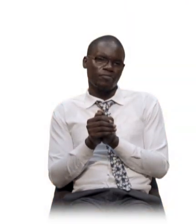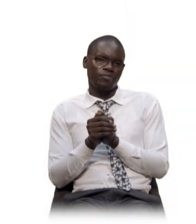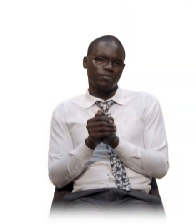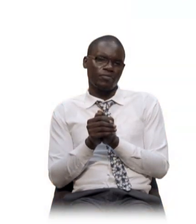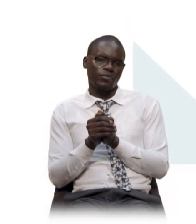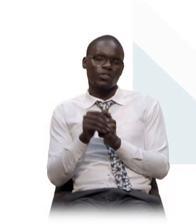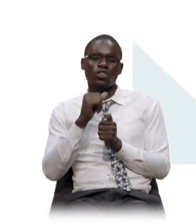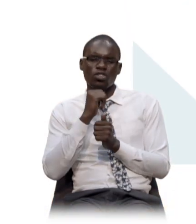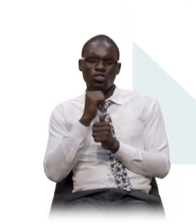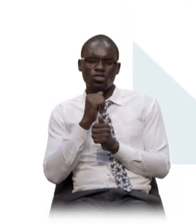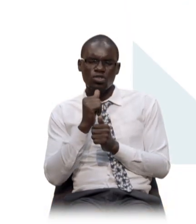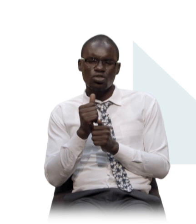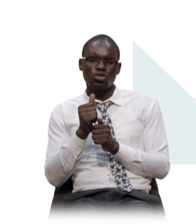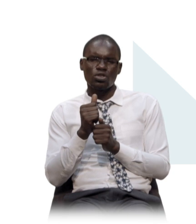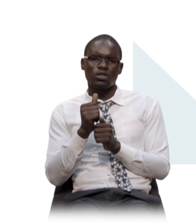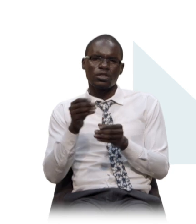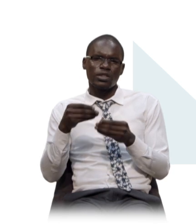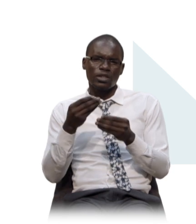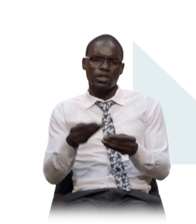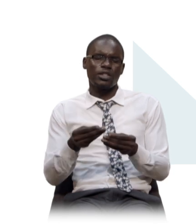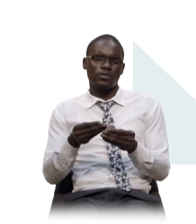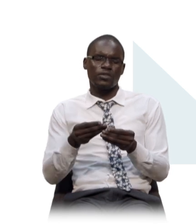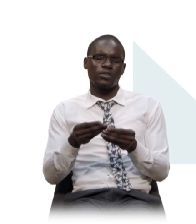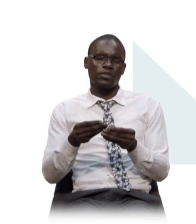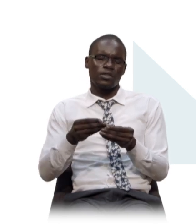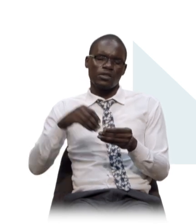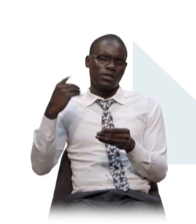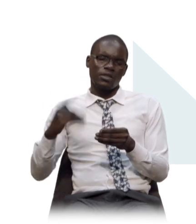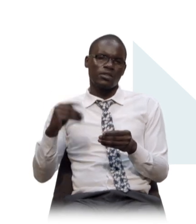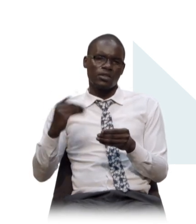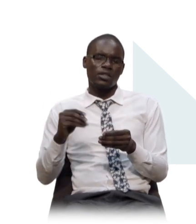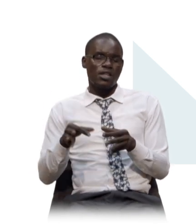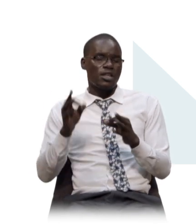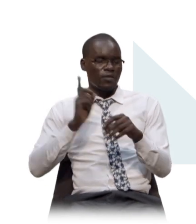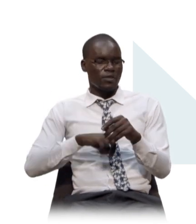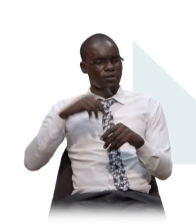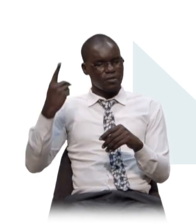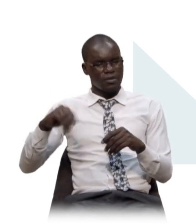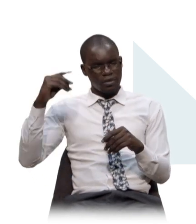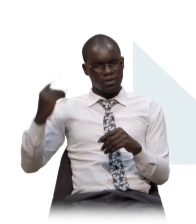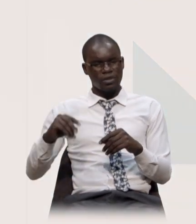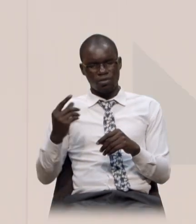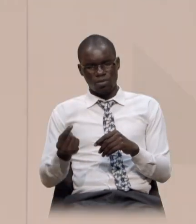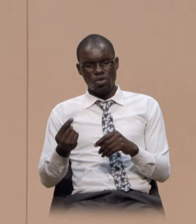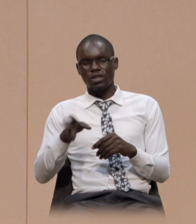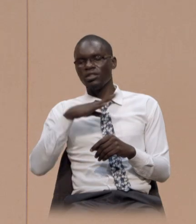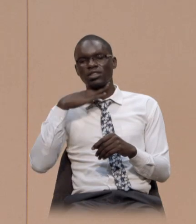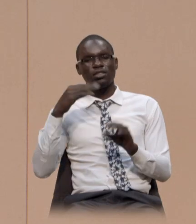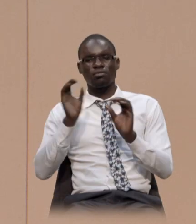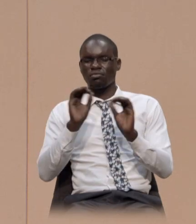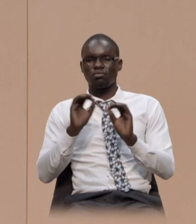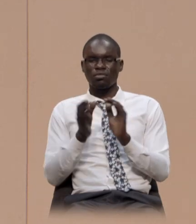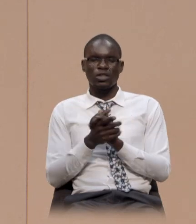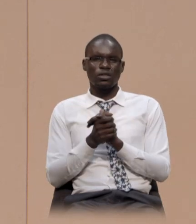usimnyime mtoto wako mapigo, maana ukimpiga kwa vimbo hatakufa. Maana